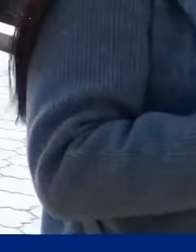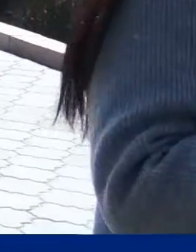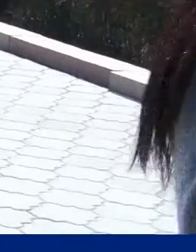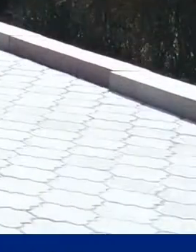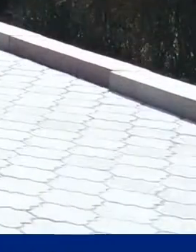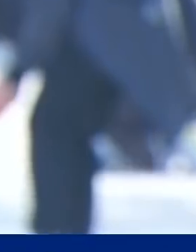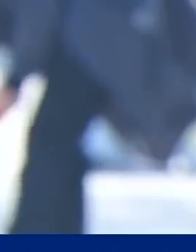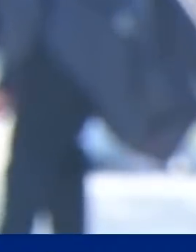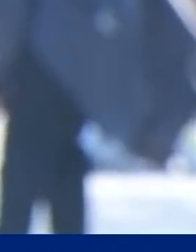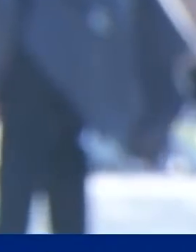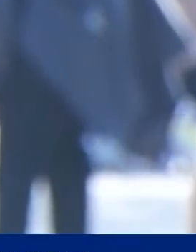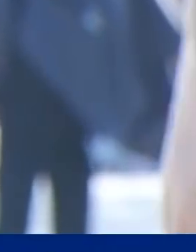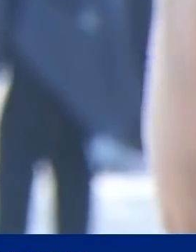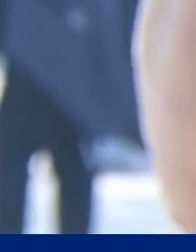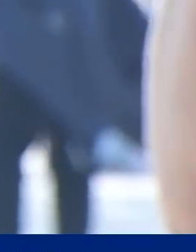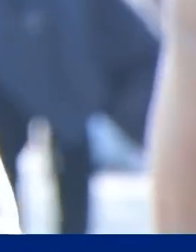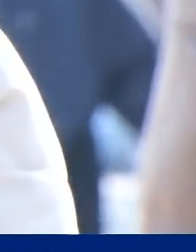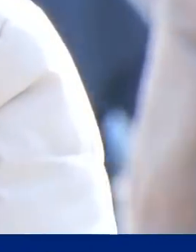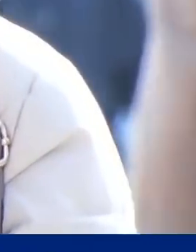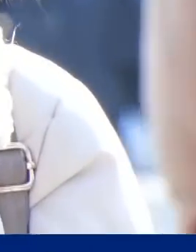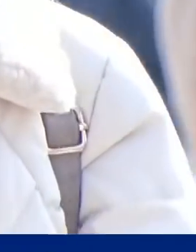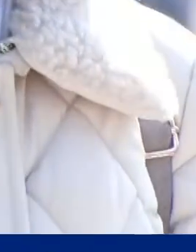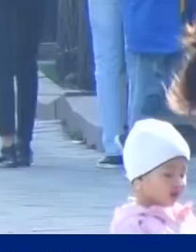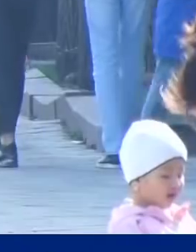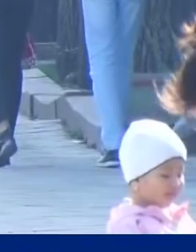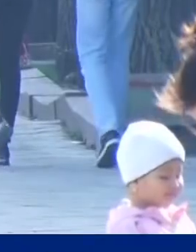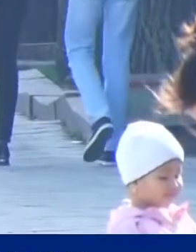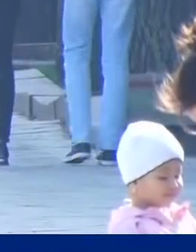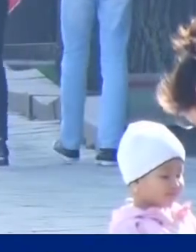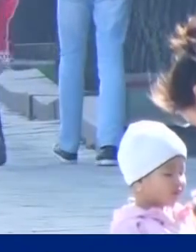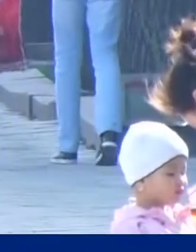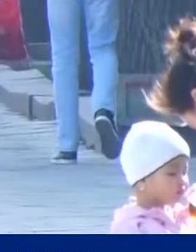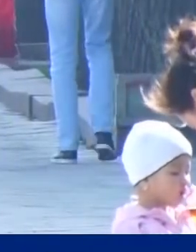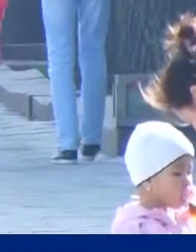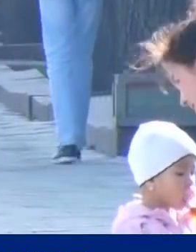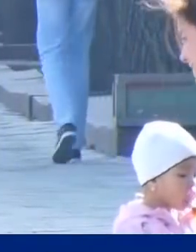в это непростое время все госорганы должны усилить работу по исполнению